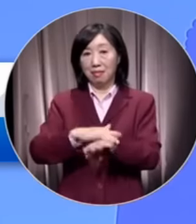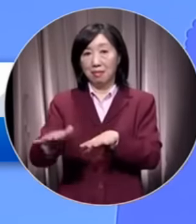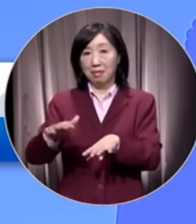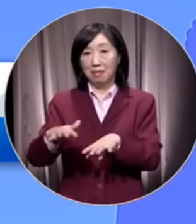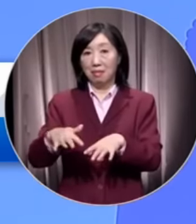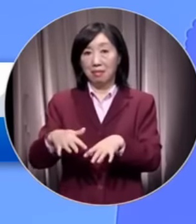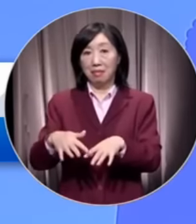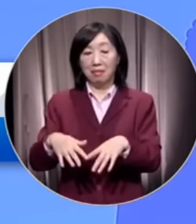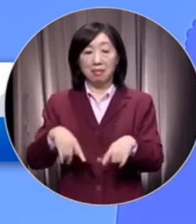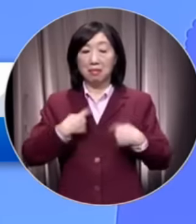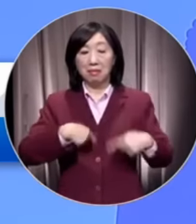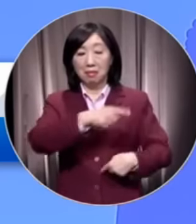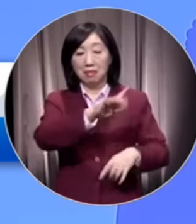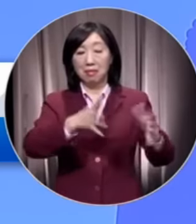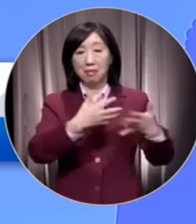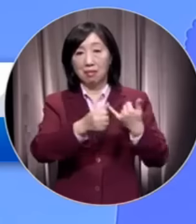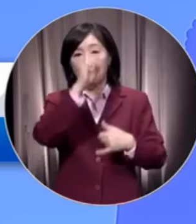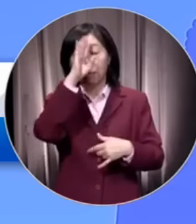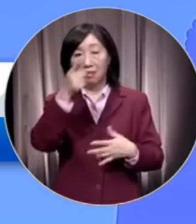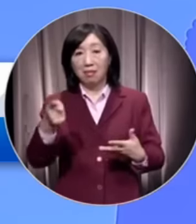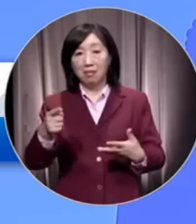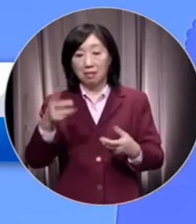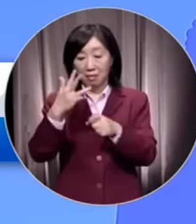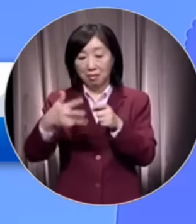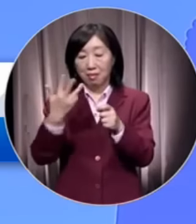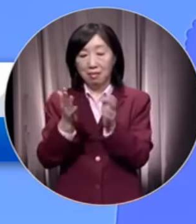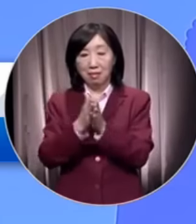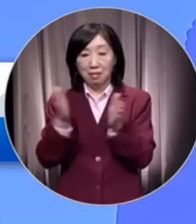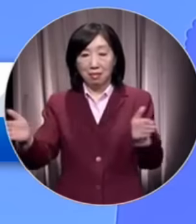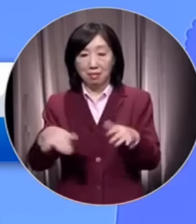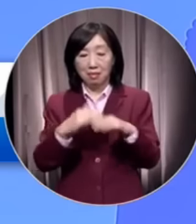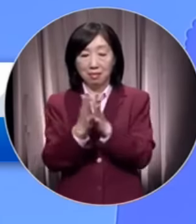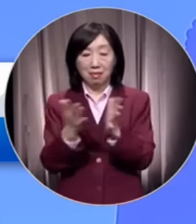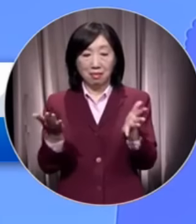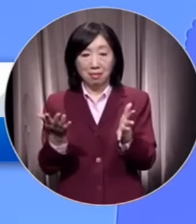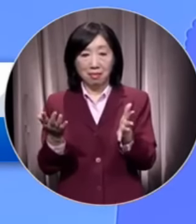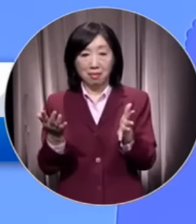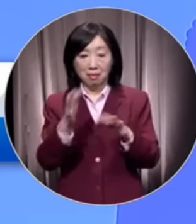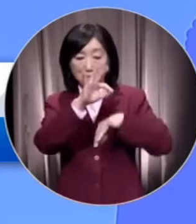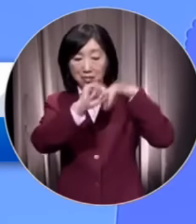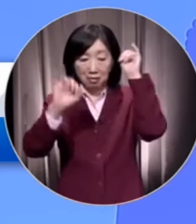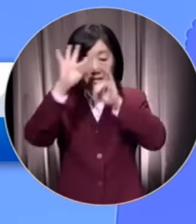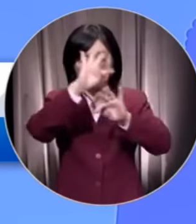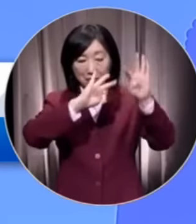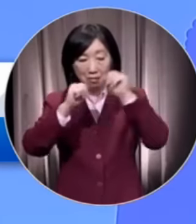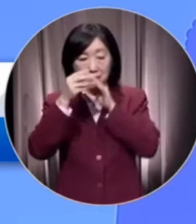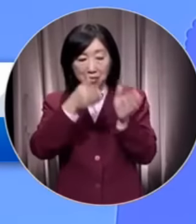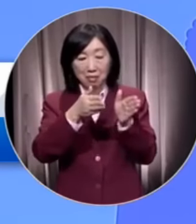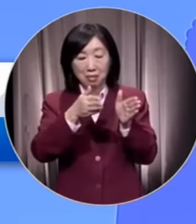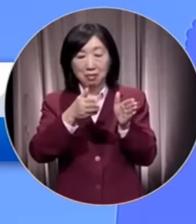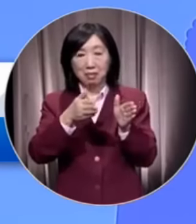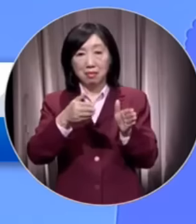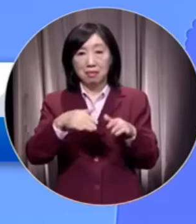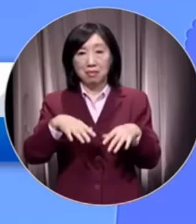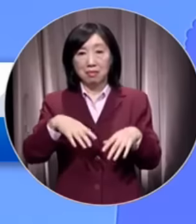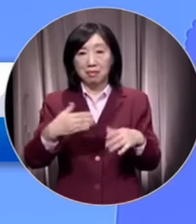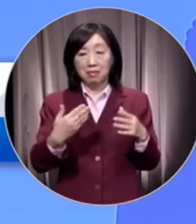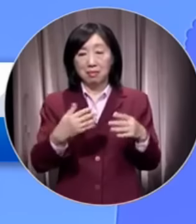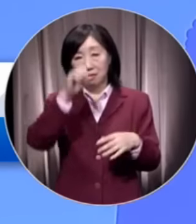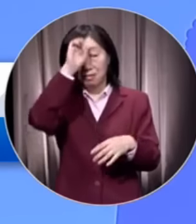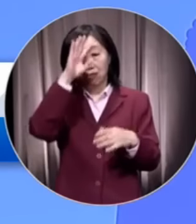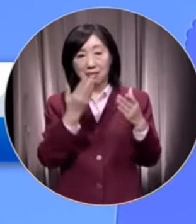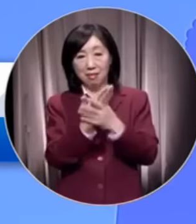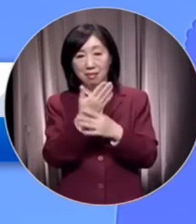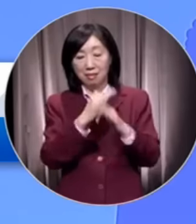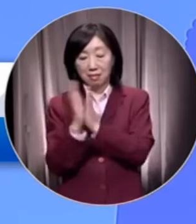吗？八年彻底的清查，彻底完整的搜索，所有的党产经过你们整